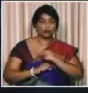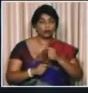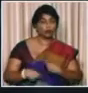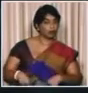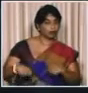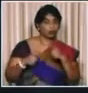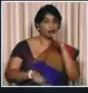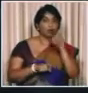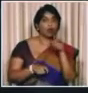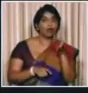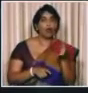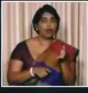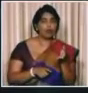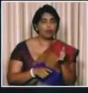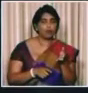වලට තර්ජනය කරන ලද කණ්ඩායම කවුද?